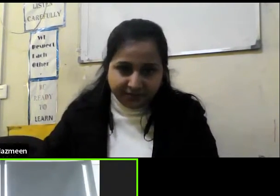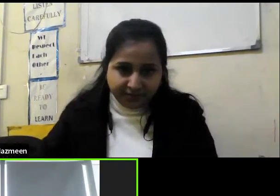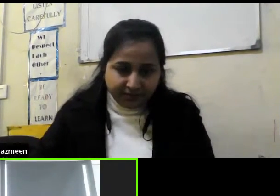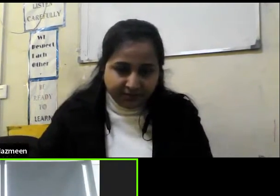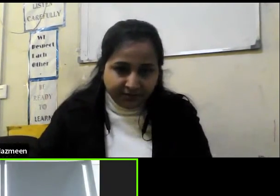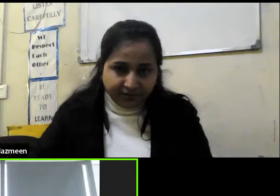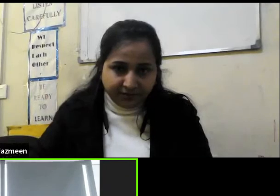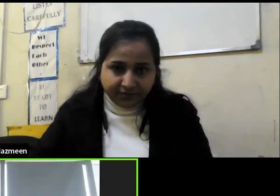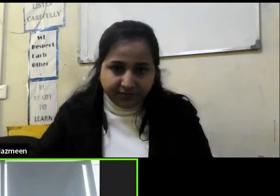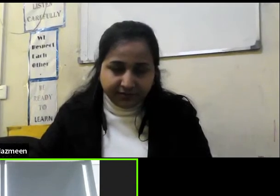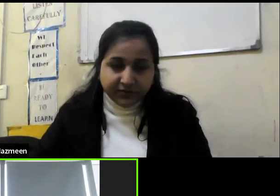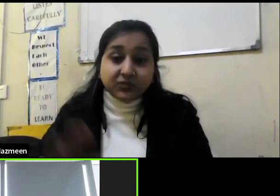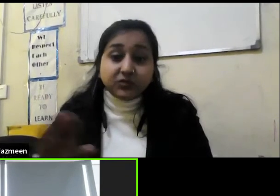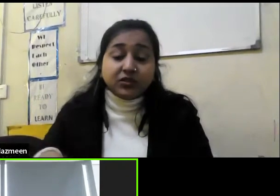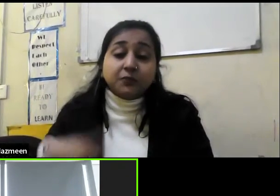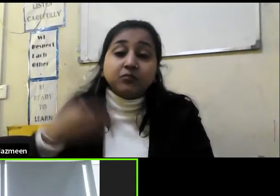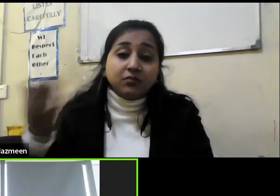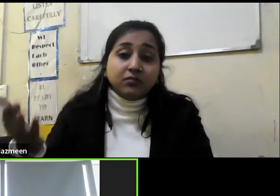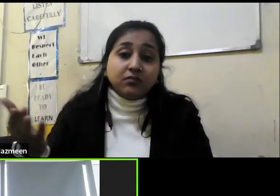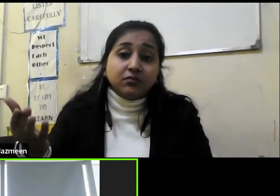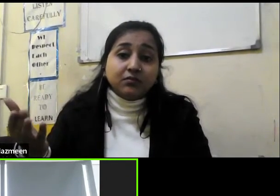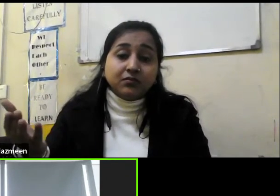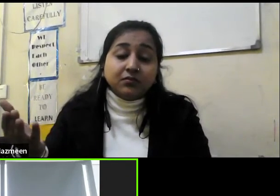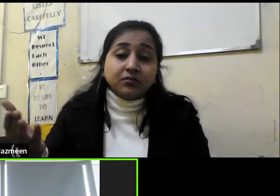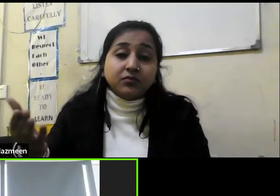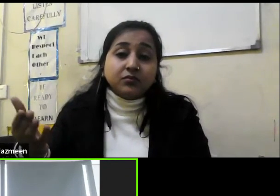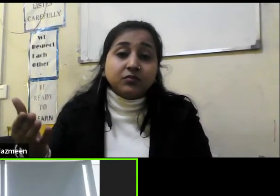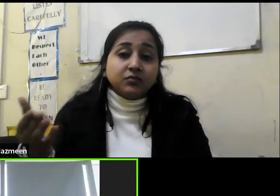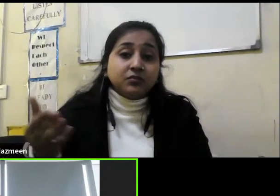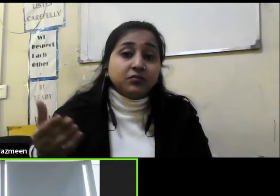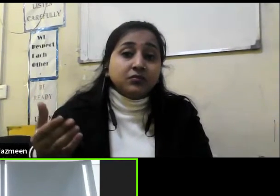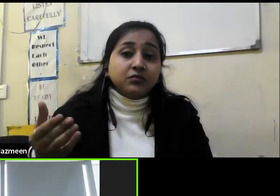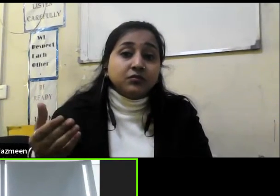और उसके बाद में आगे जो एक्सेलरेशन प्रोग्राम है, और